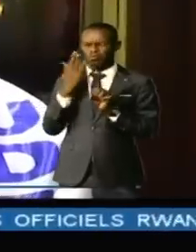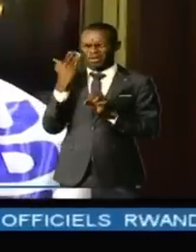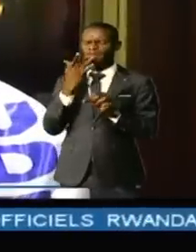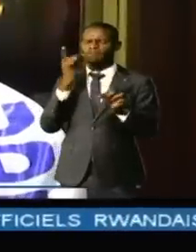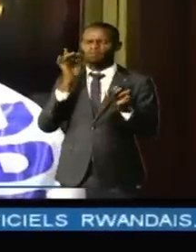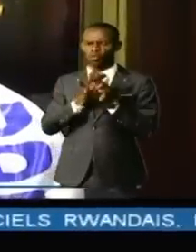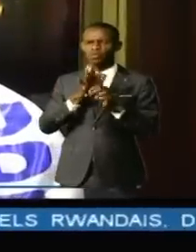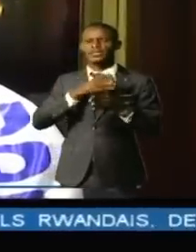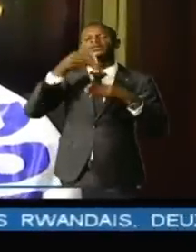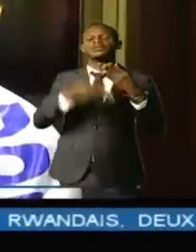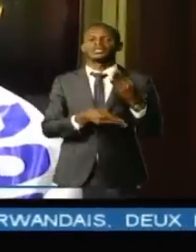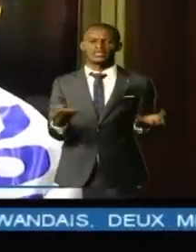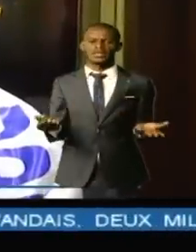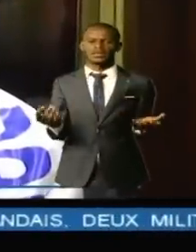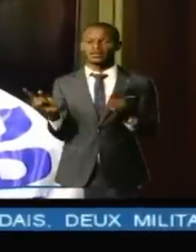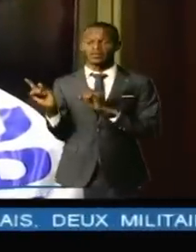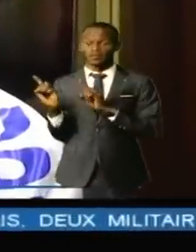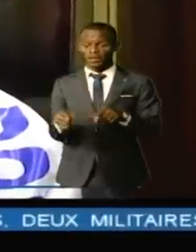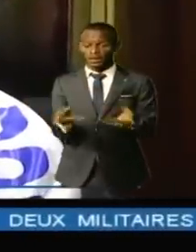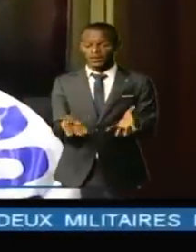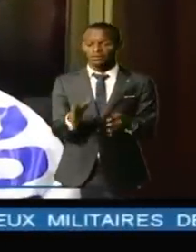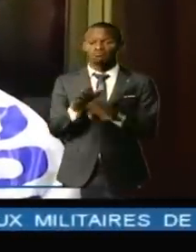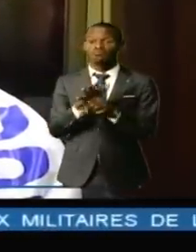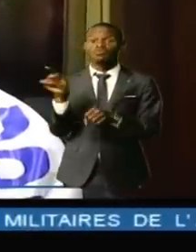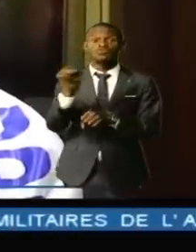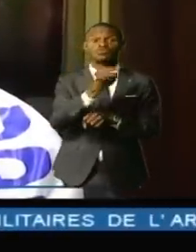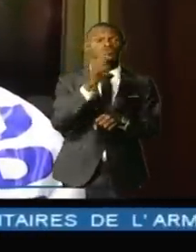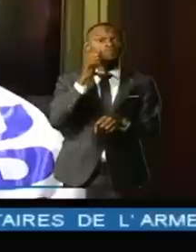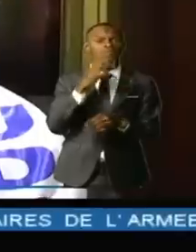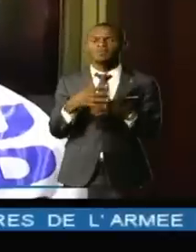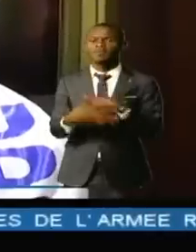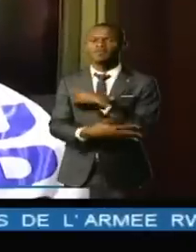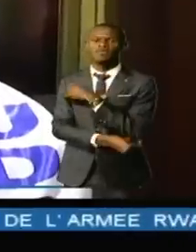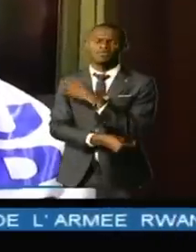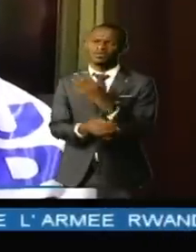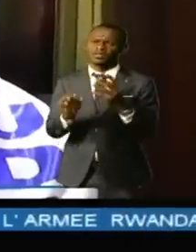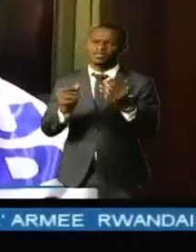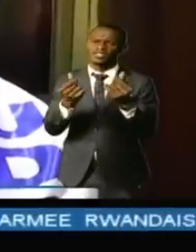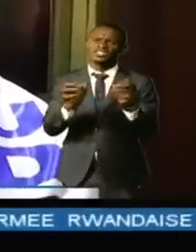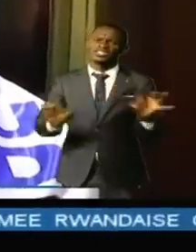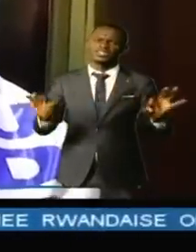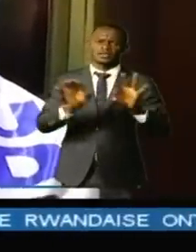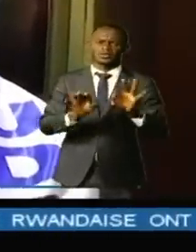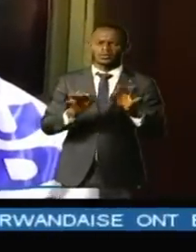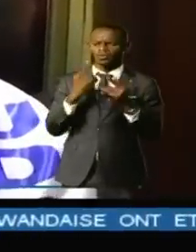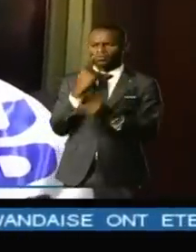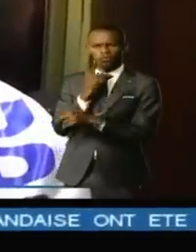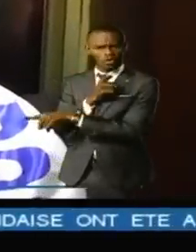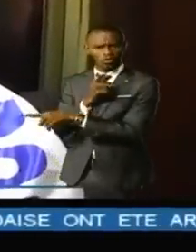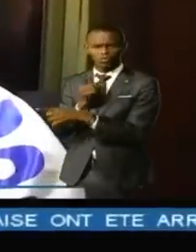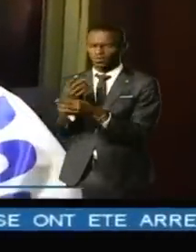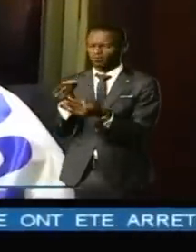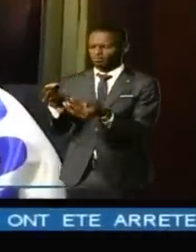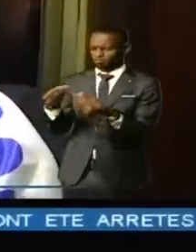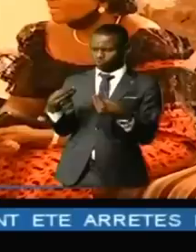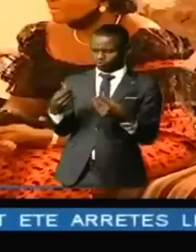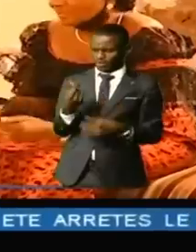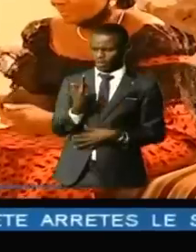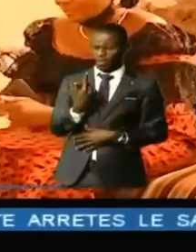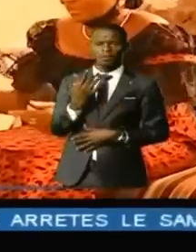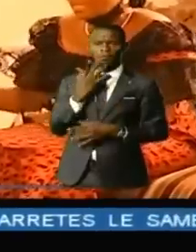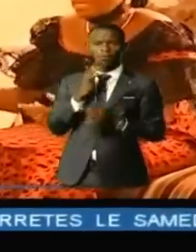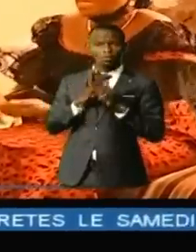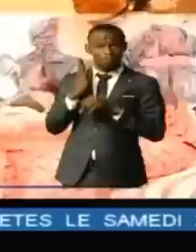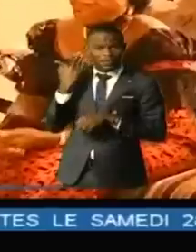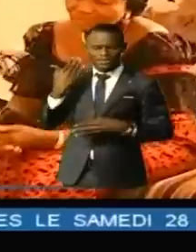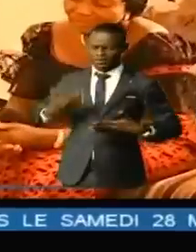il a été vraiment touché. Il avait promis de faire quelque chose. Aujourd'hui, il est venu pour réaliser. La